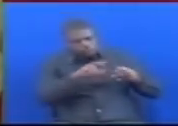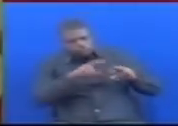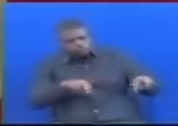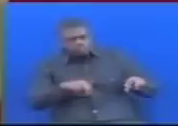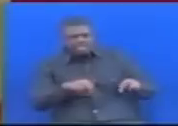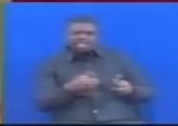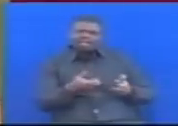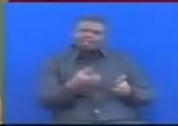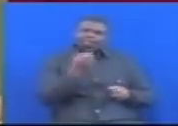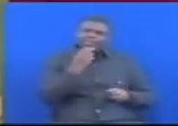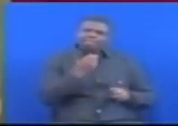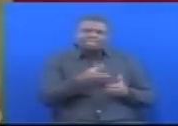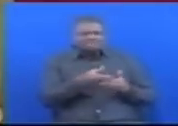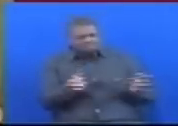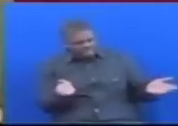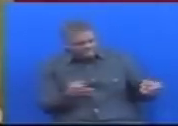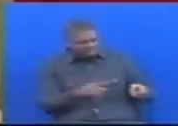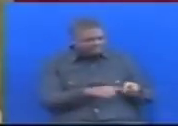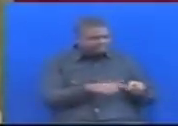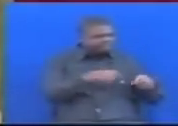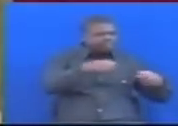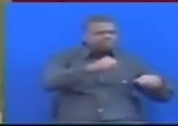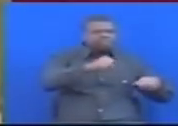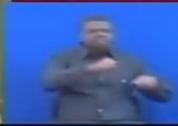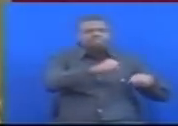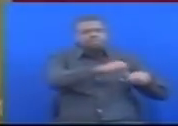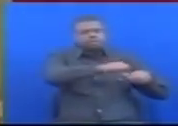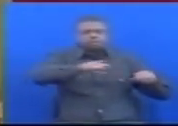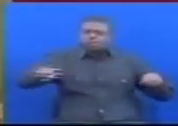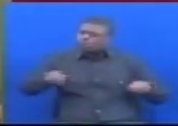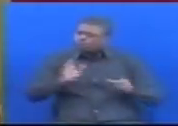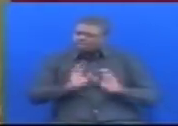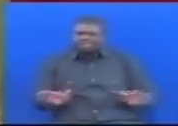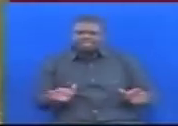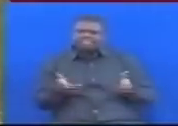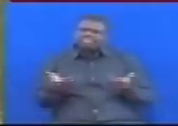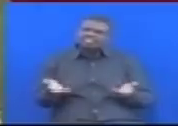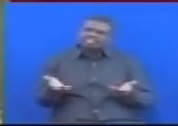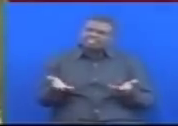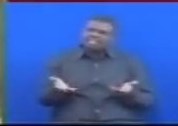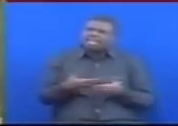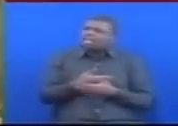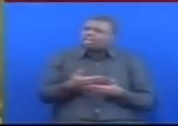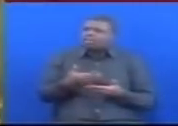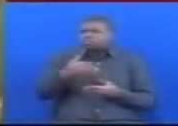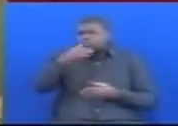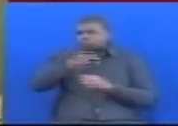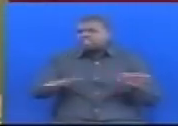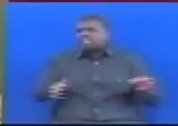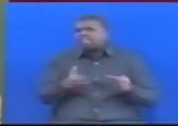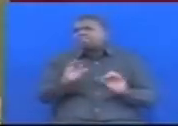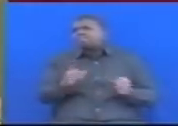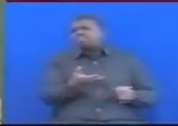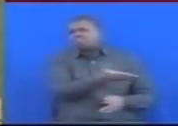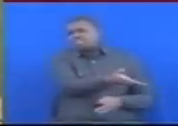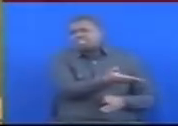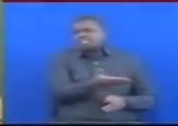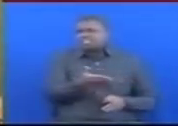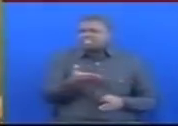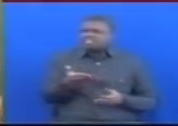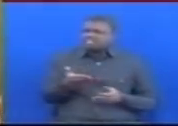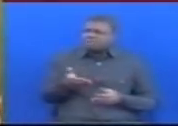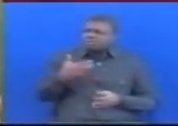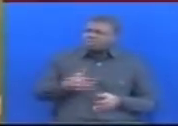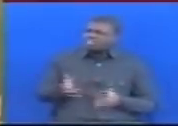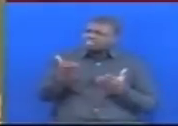mahali ambapo pana usalama wa kutosha na hakuna mtu ambaye anaweza kaenda kubadilisha kitu chochote pasipo kukamatwa. Hasa je,